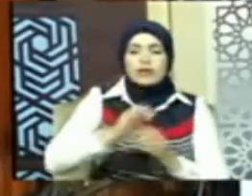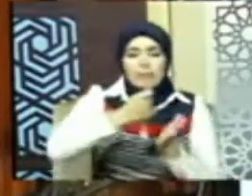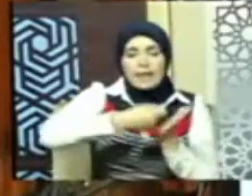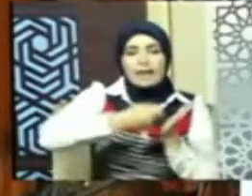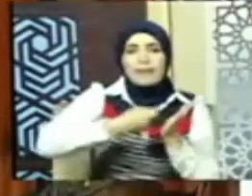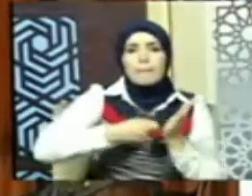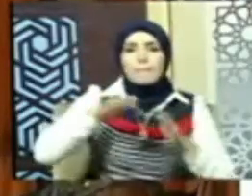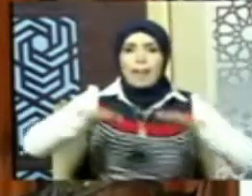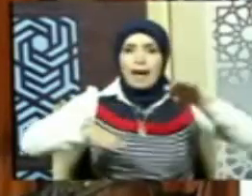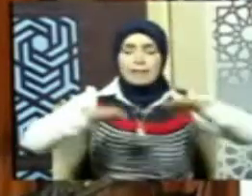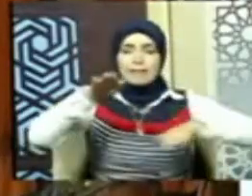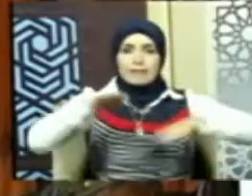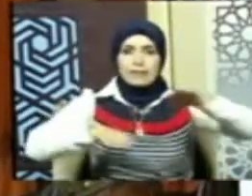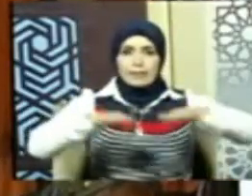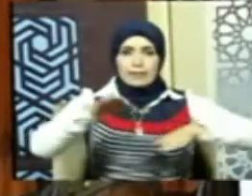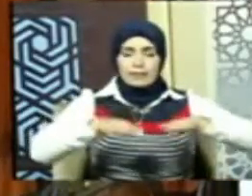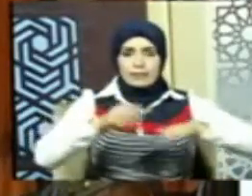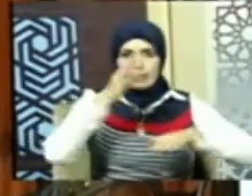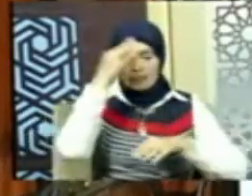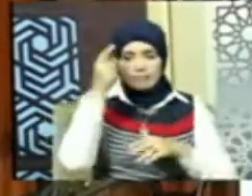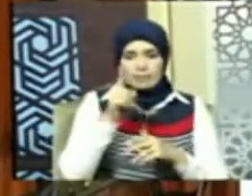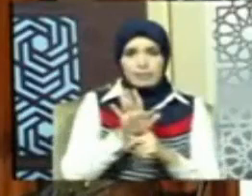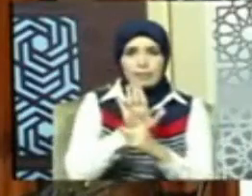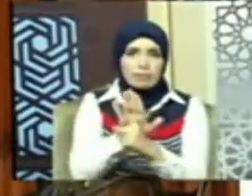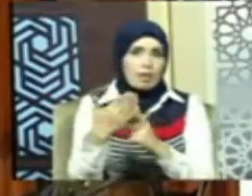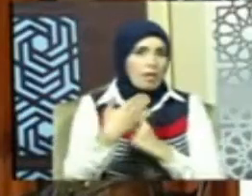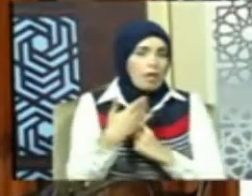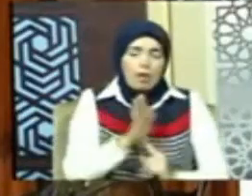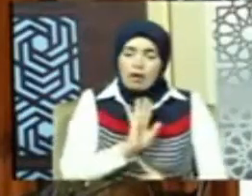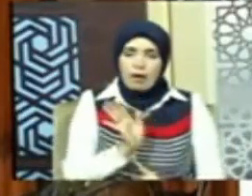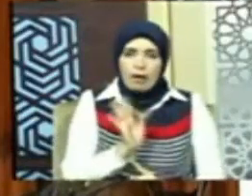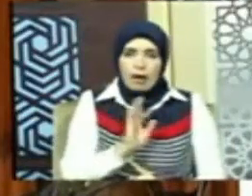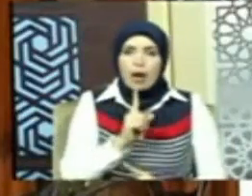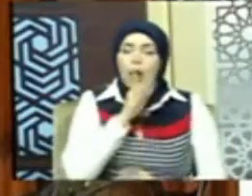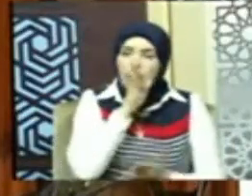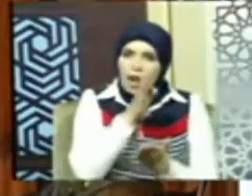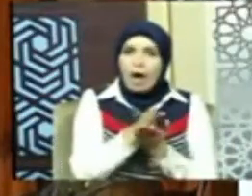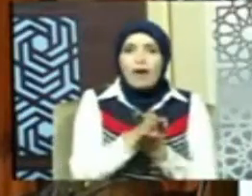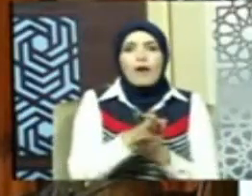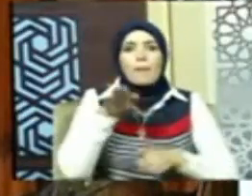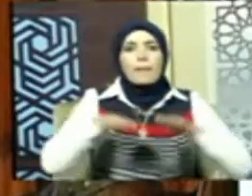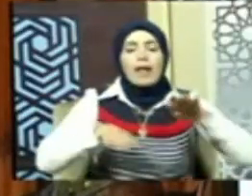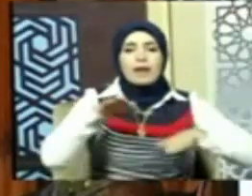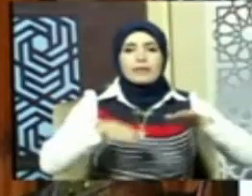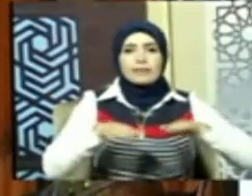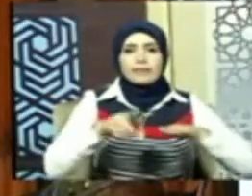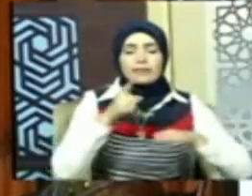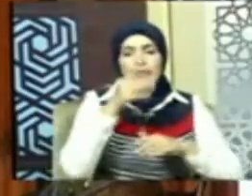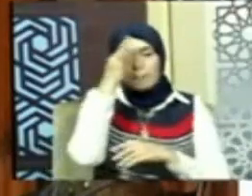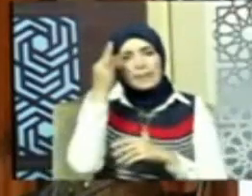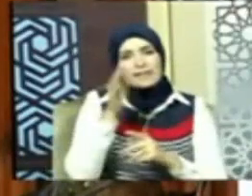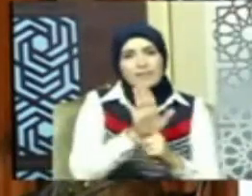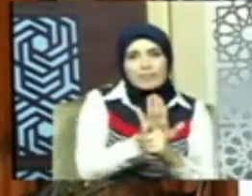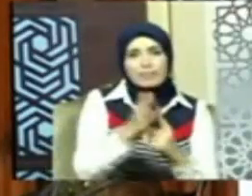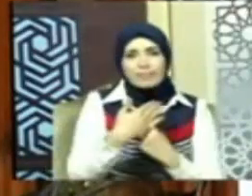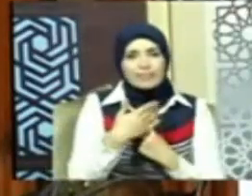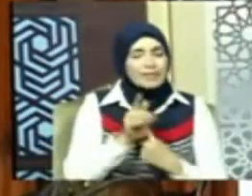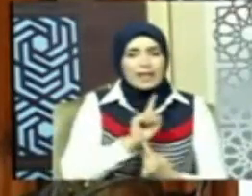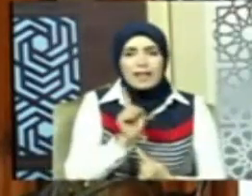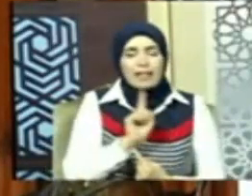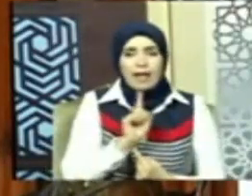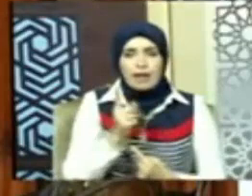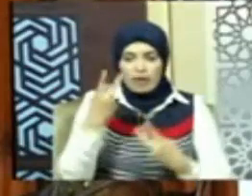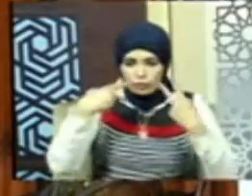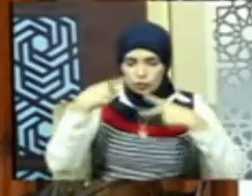يكتب بالعدل، لا يميل على الدائن ولا على المدين، ولا يجامل الدائن ولا يجامل